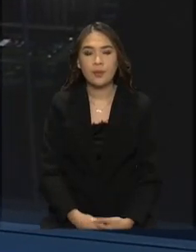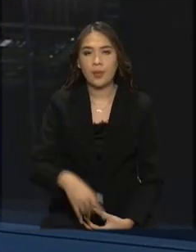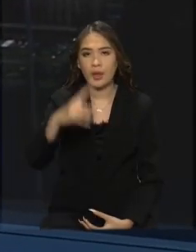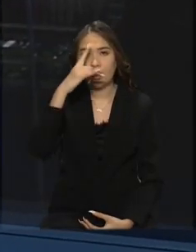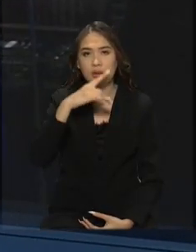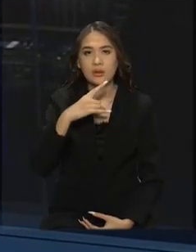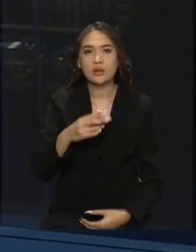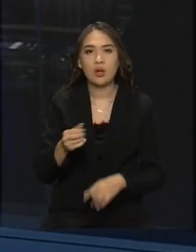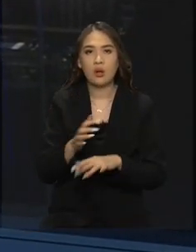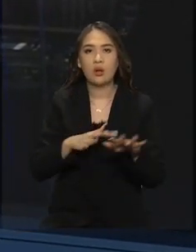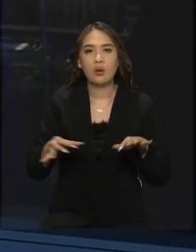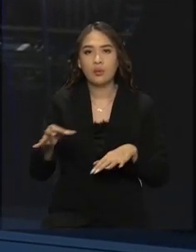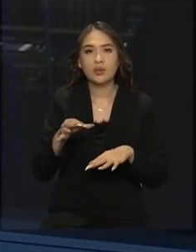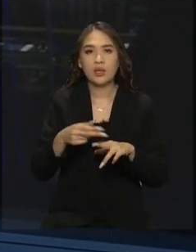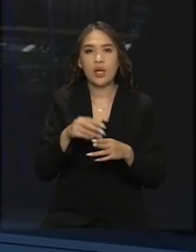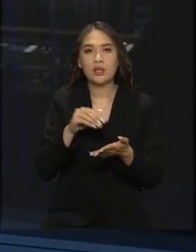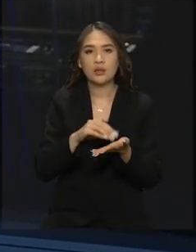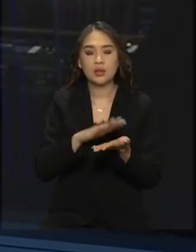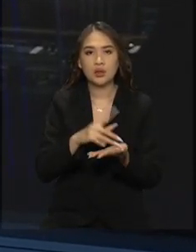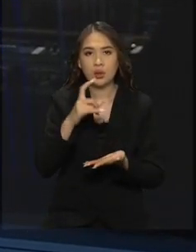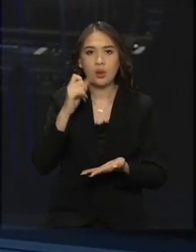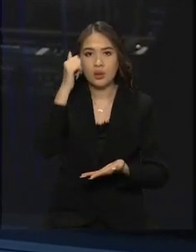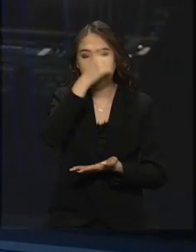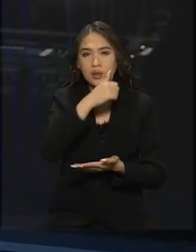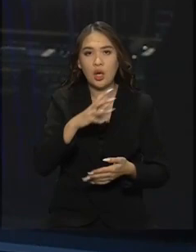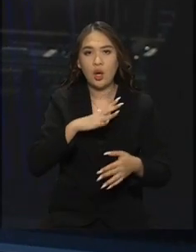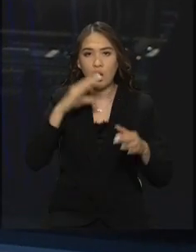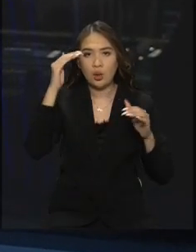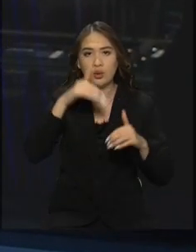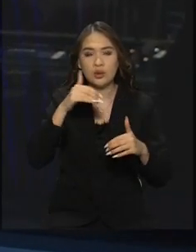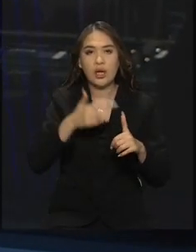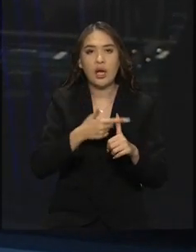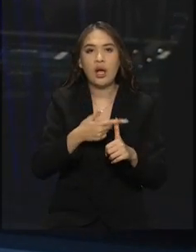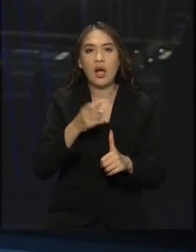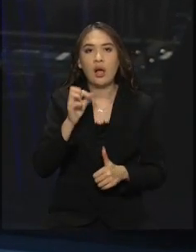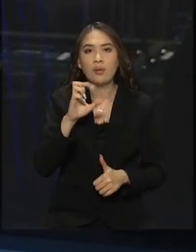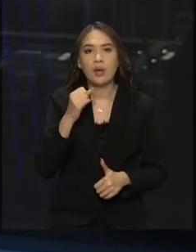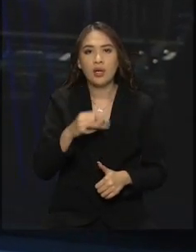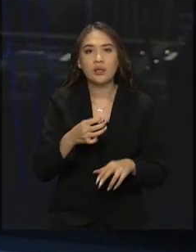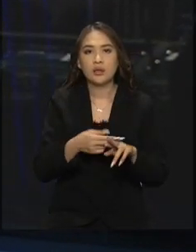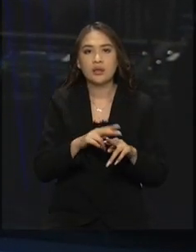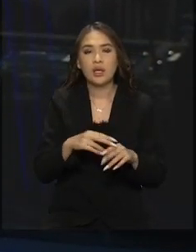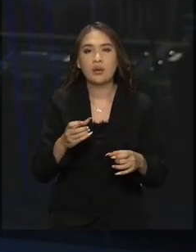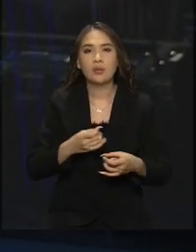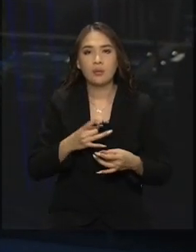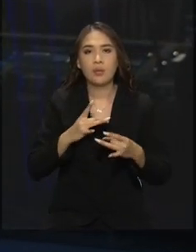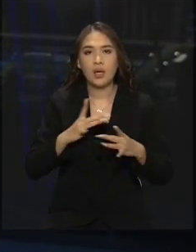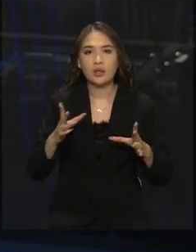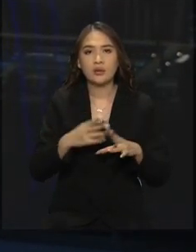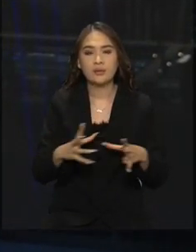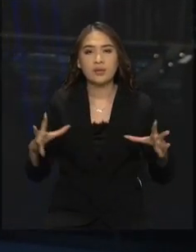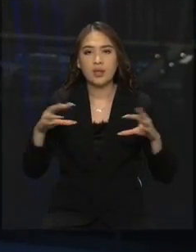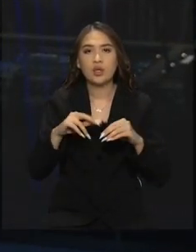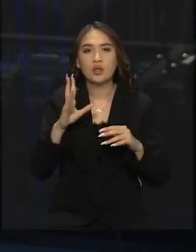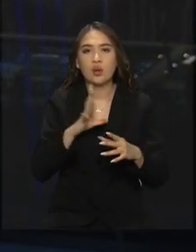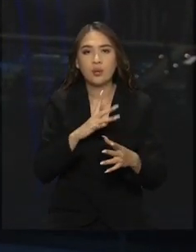В Восточно-Казахстанской области отметили столетие гуманитарного колледжа имени Абая. На торжественном мероприятии вместе собрались те,